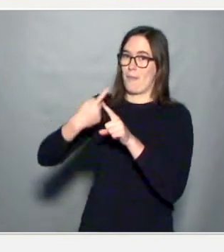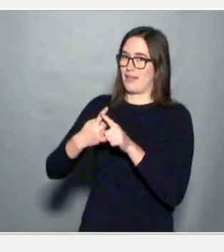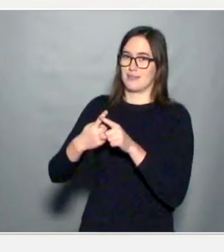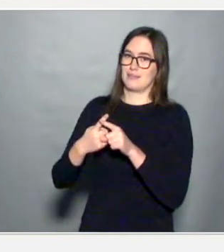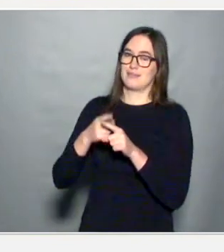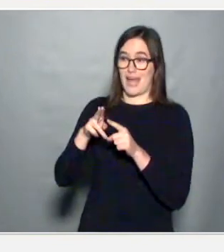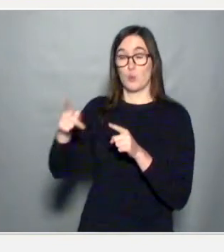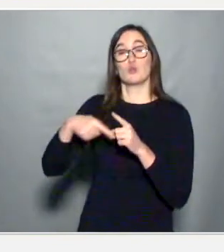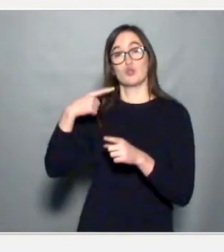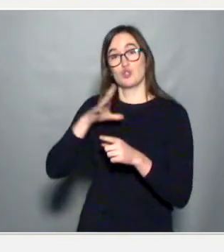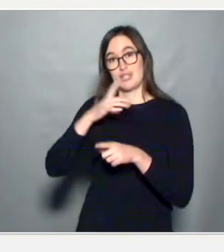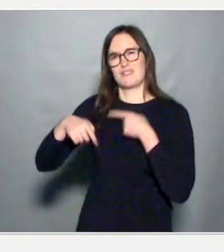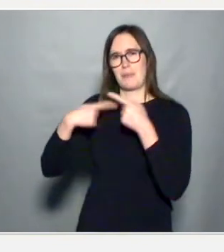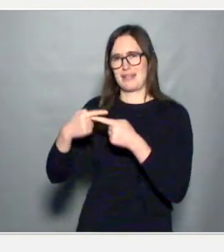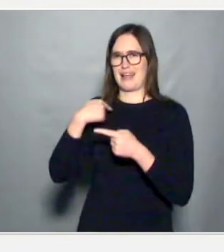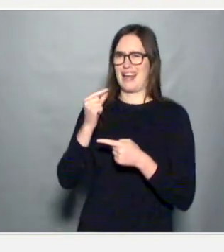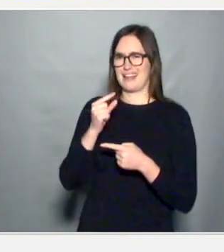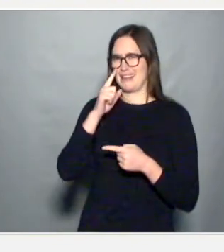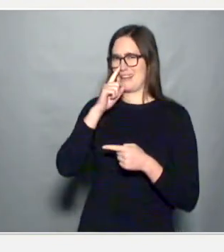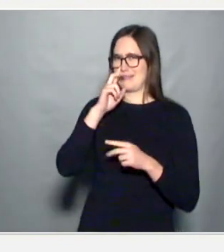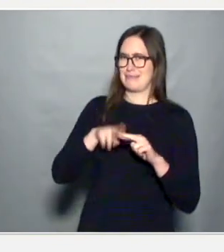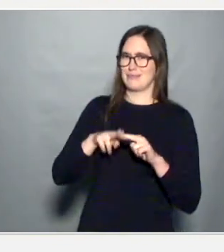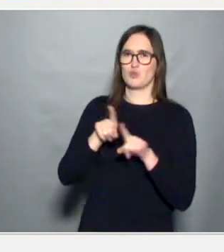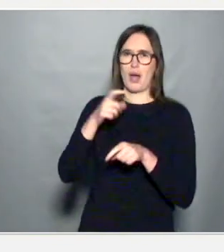fortfarande att jag är lite knäpp, tror jag, som har gjort den.